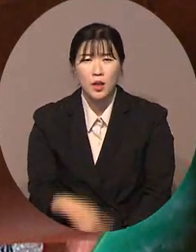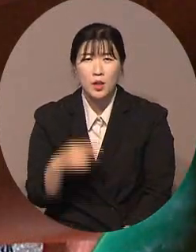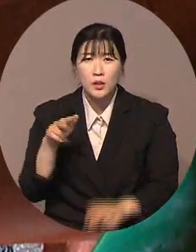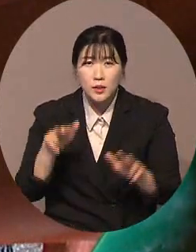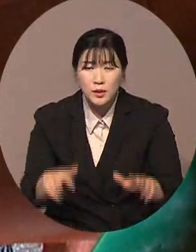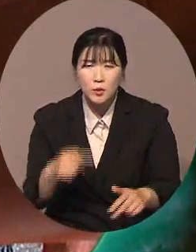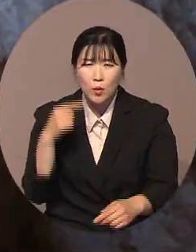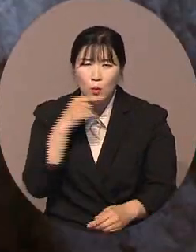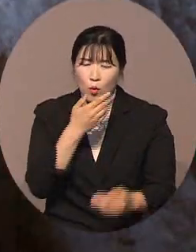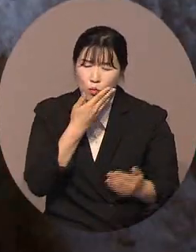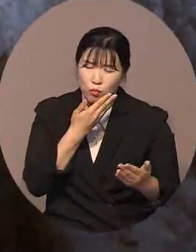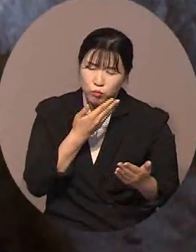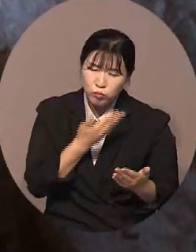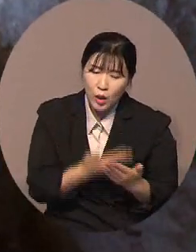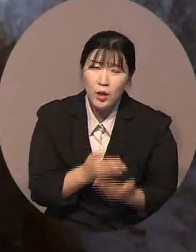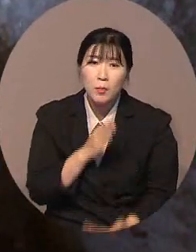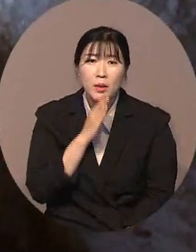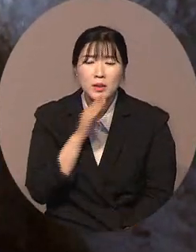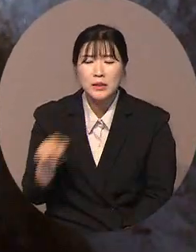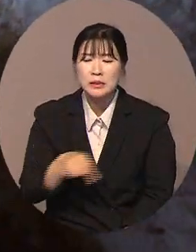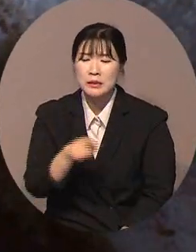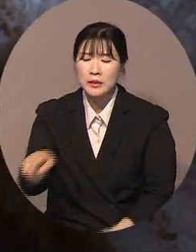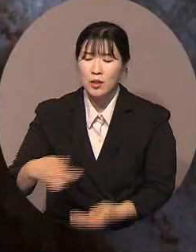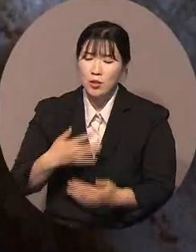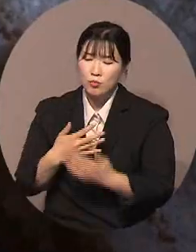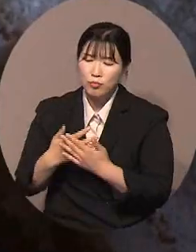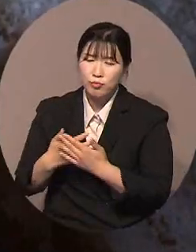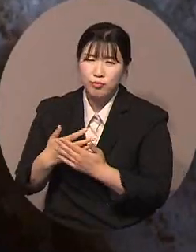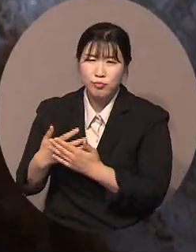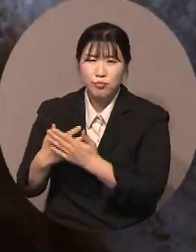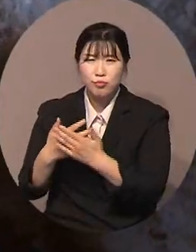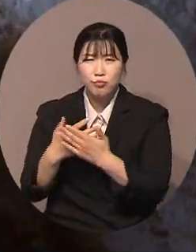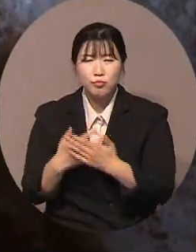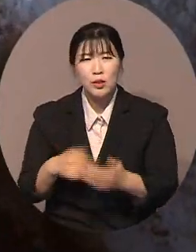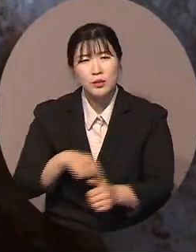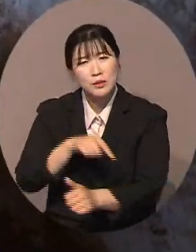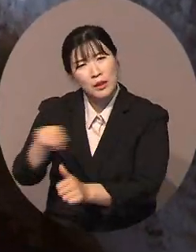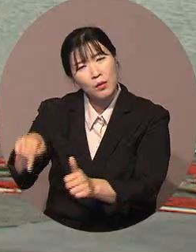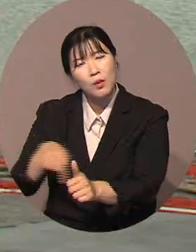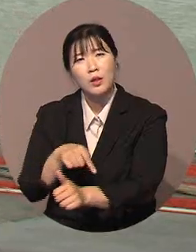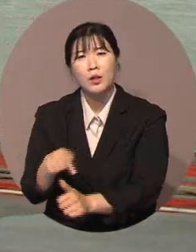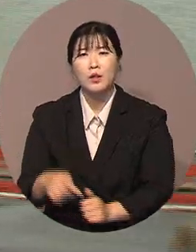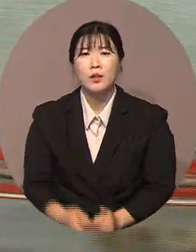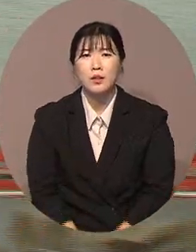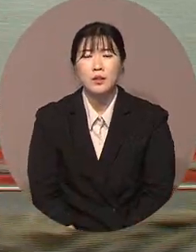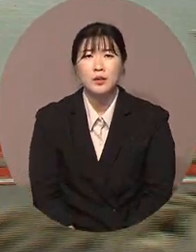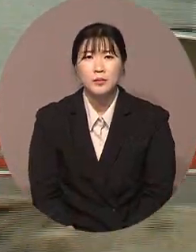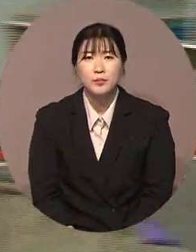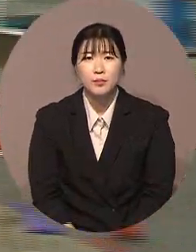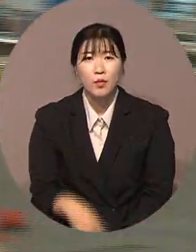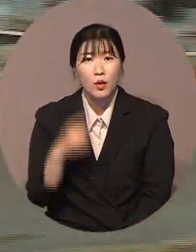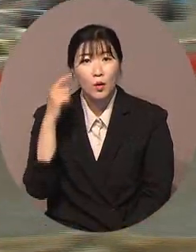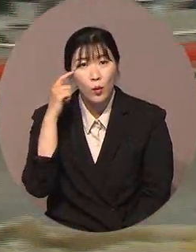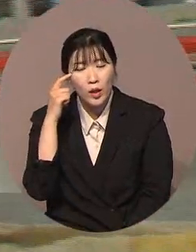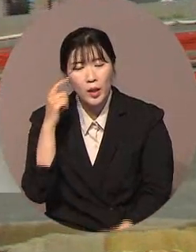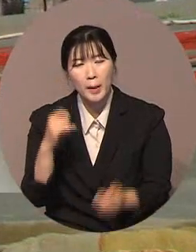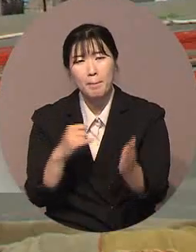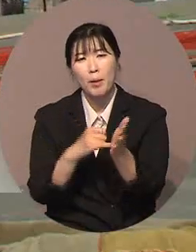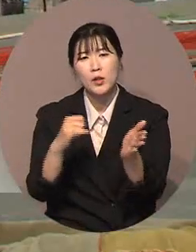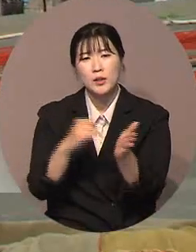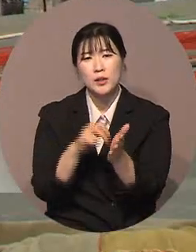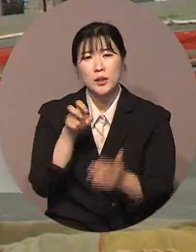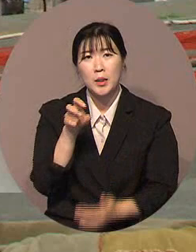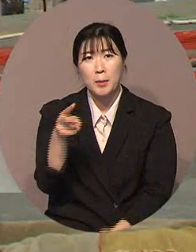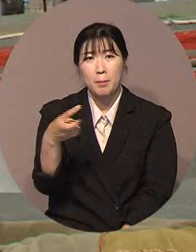현상이 지속하면서 불안은 수산업 전반으로 확대되는 모양새입니다. 한창 멸치 조업에 나서야